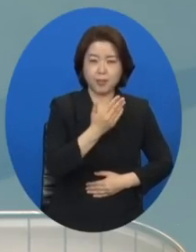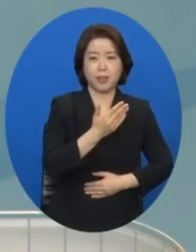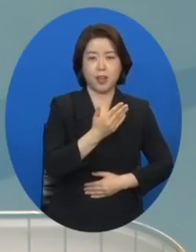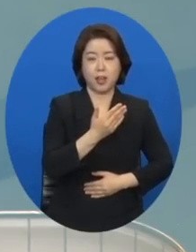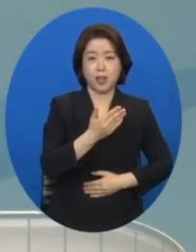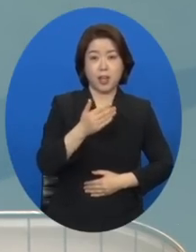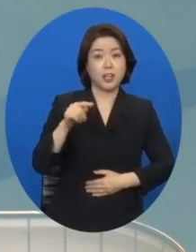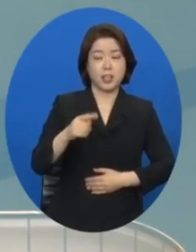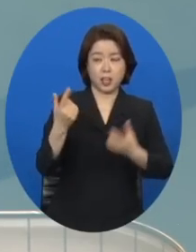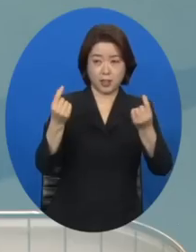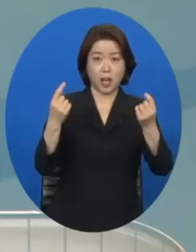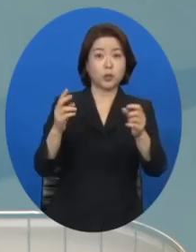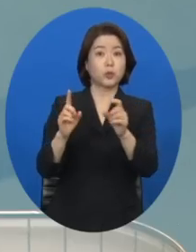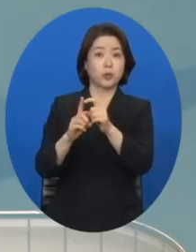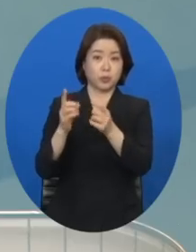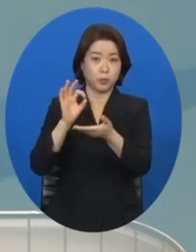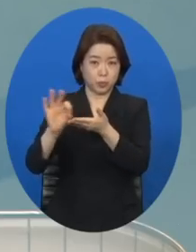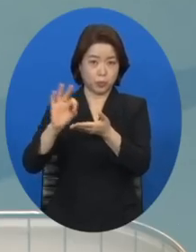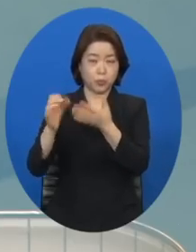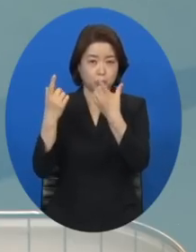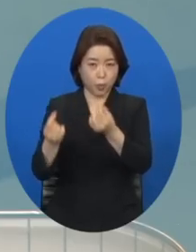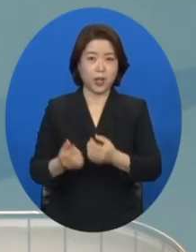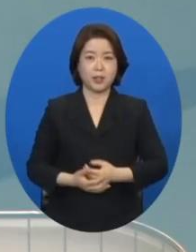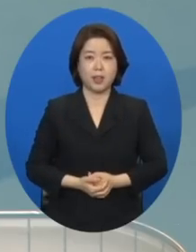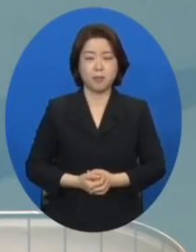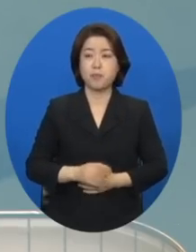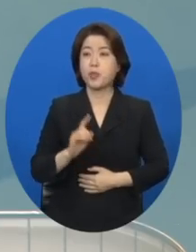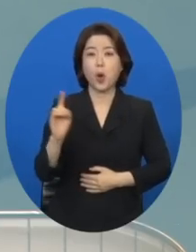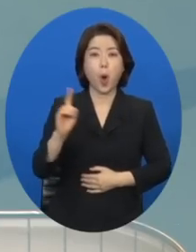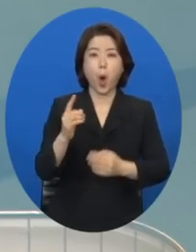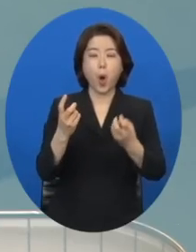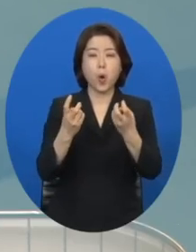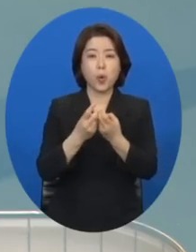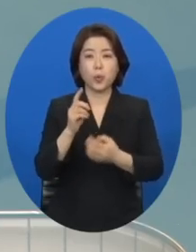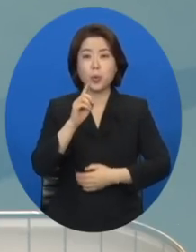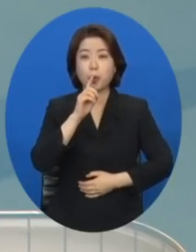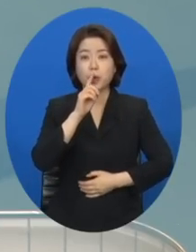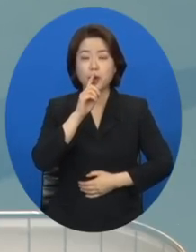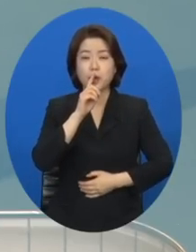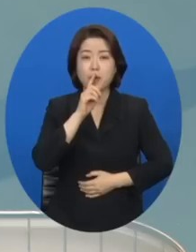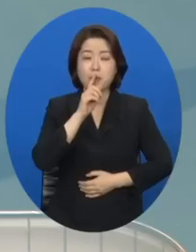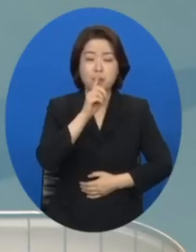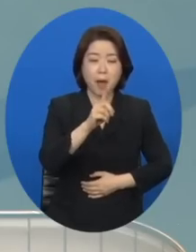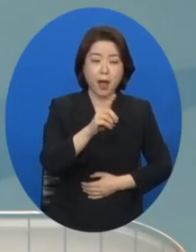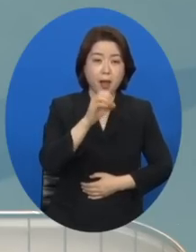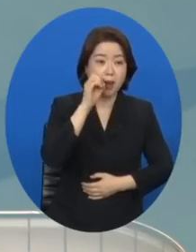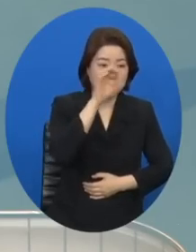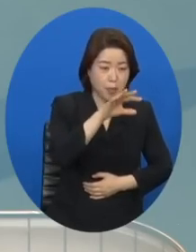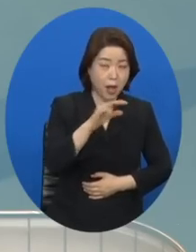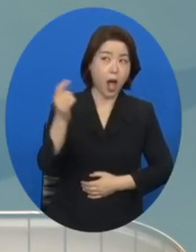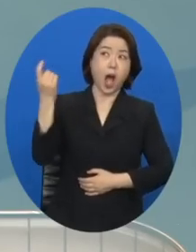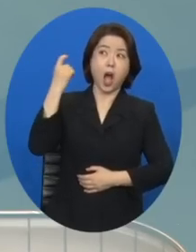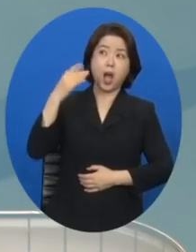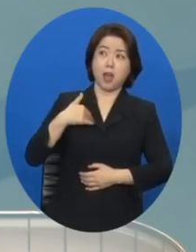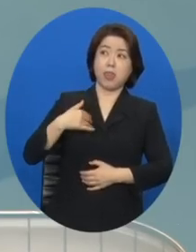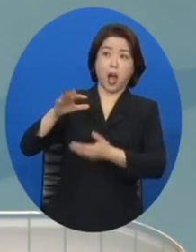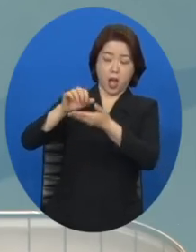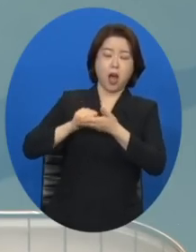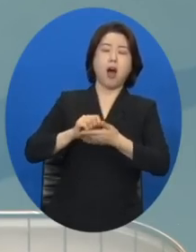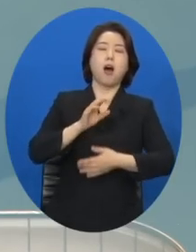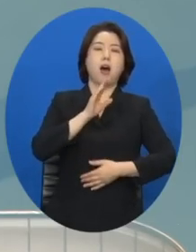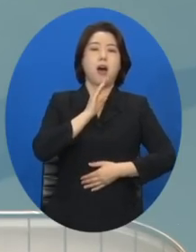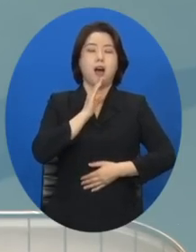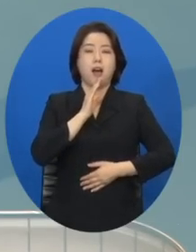똑같은 단어입니다 그러니까 어떻게 깨끗하여 주느냐 말씀으로 말씀을 들었을 때 어 그 말씀이 저에게 주신 말씀입니다